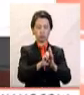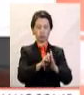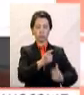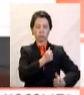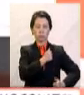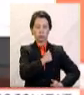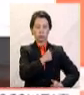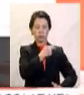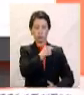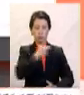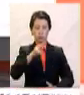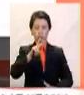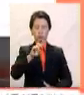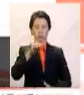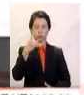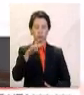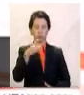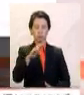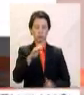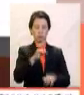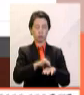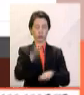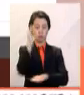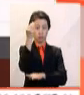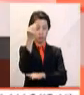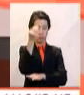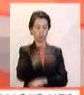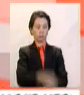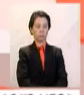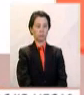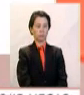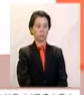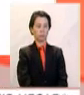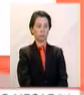Pertahanan Indonesia 2018 di Jakarta.